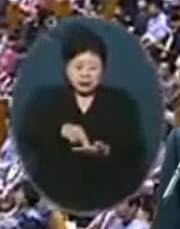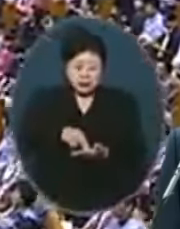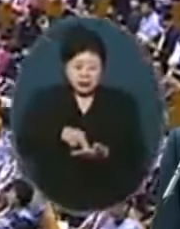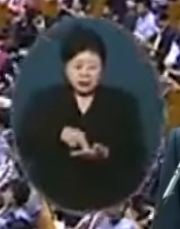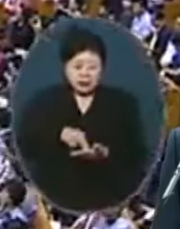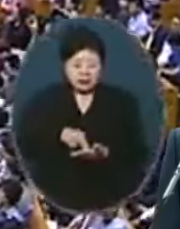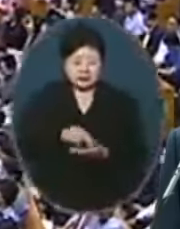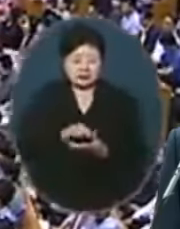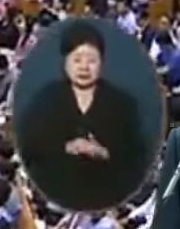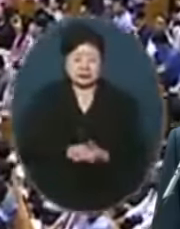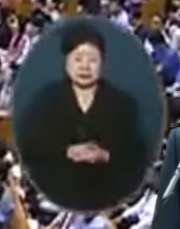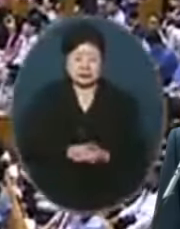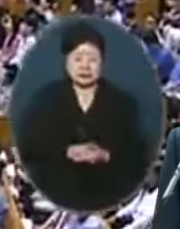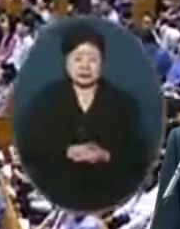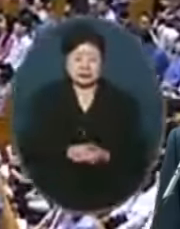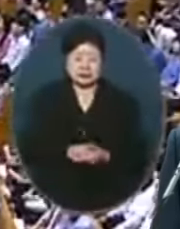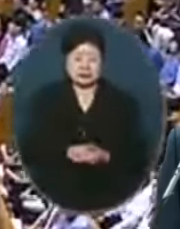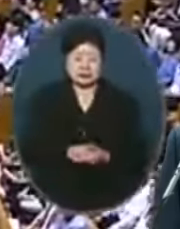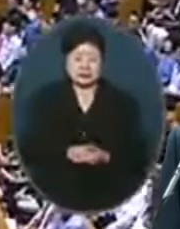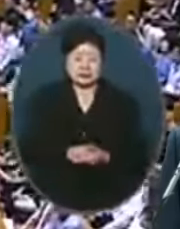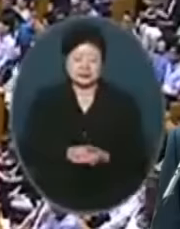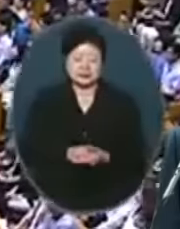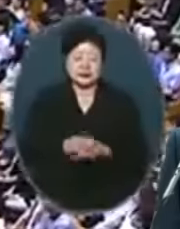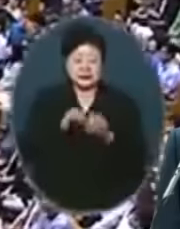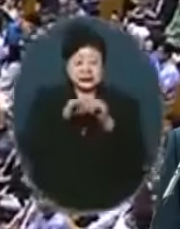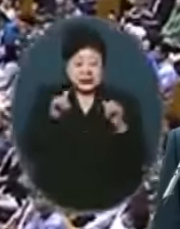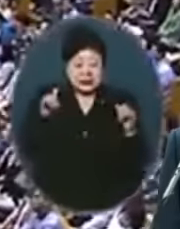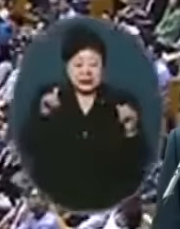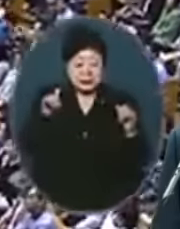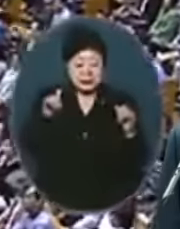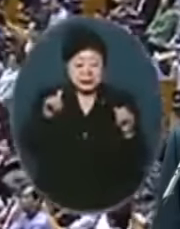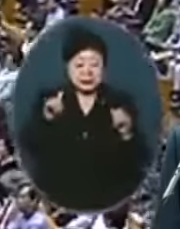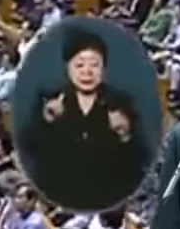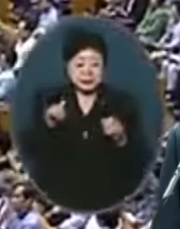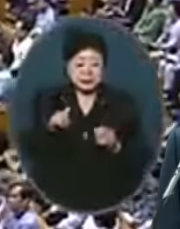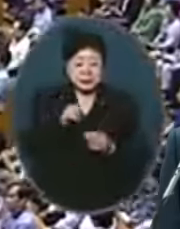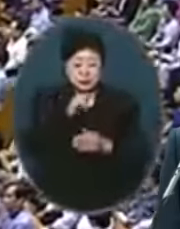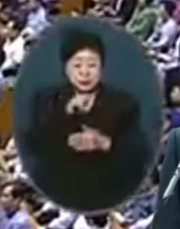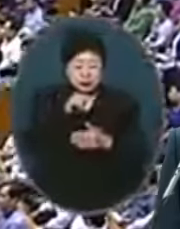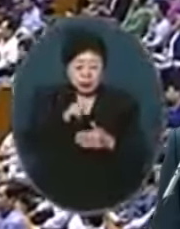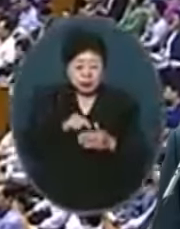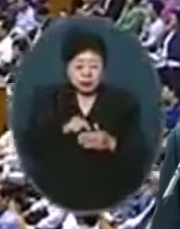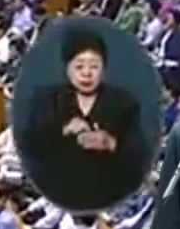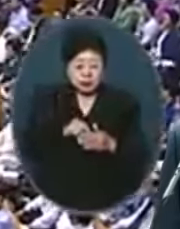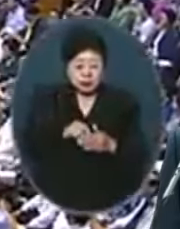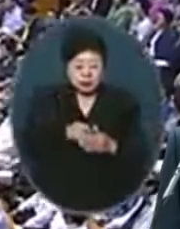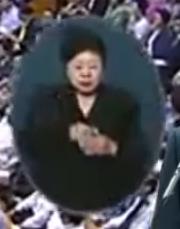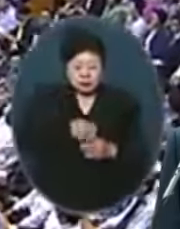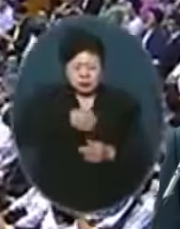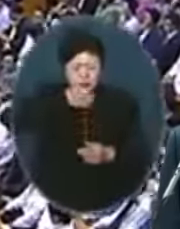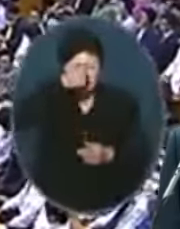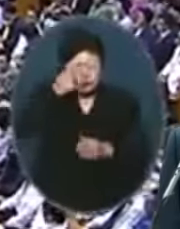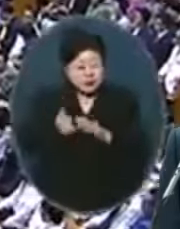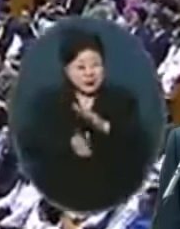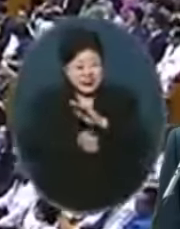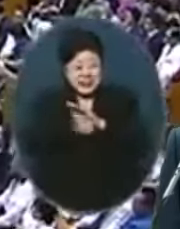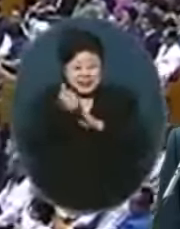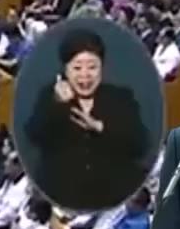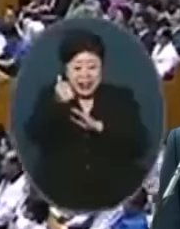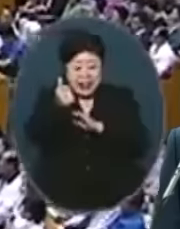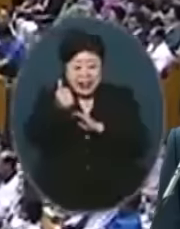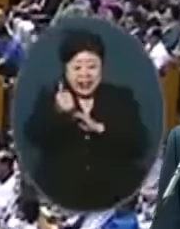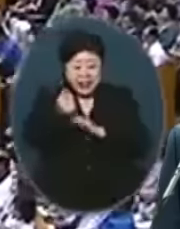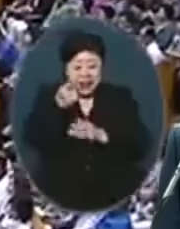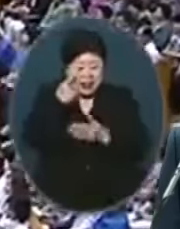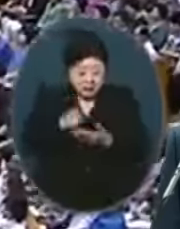심정을 가지고 있는 그 생활 속에서도 꿈과 희망을 얻을